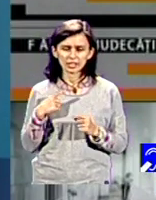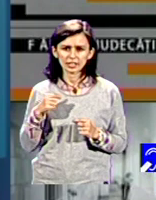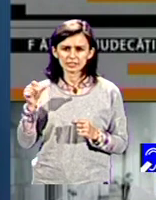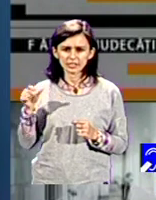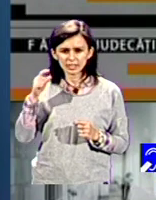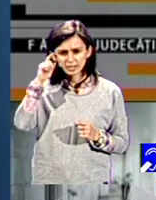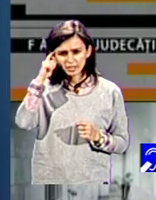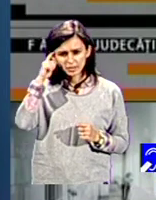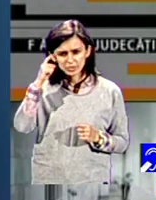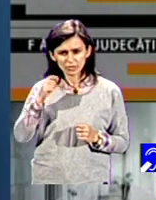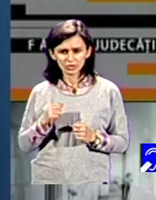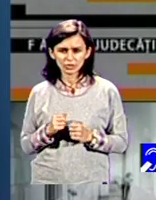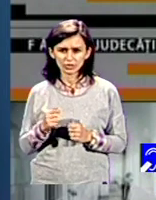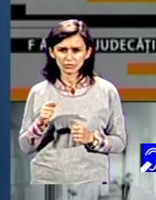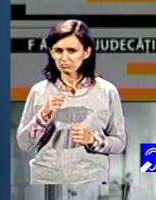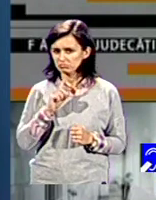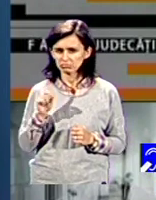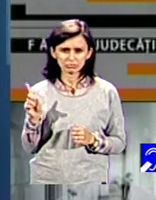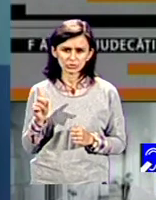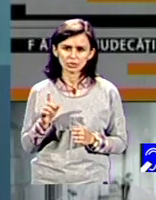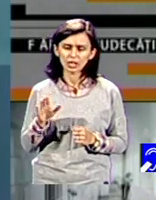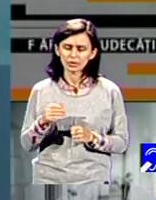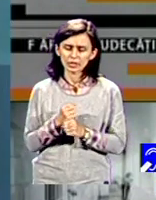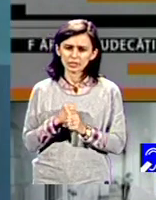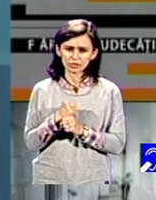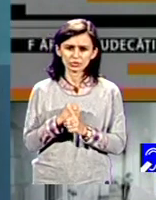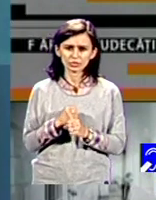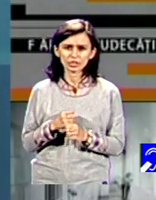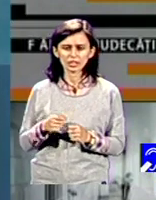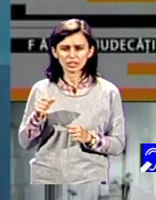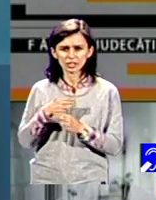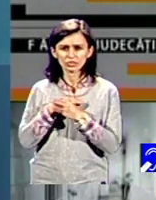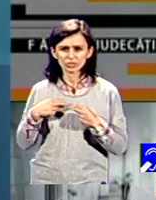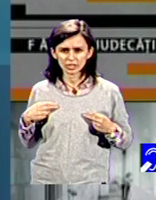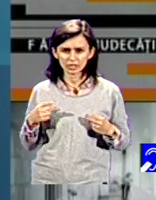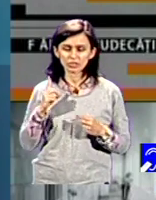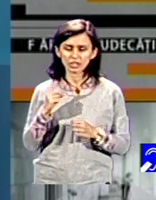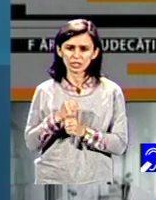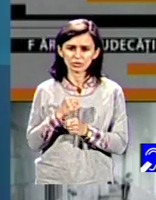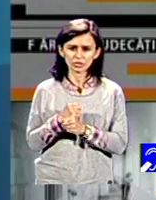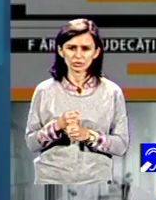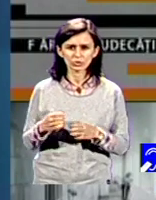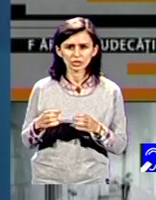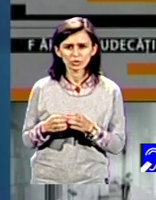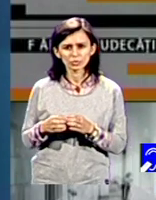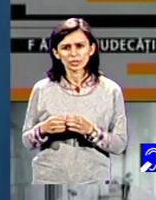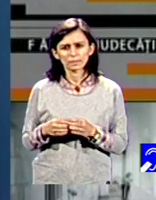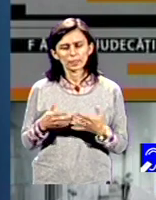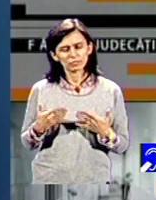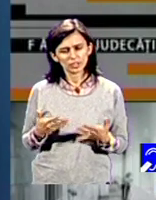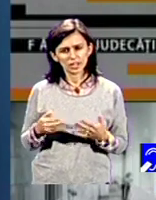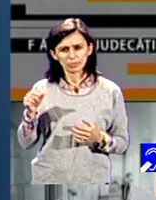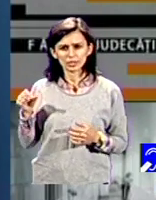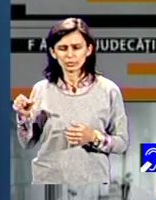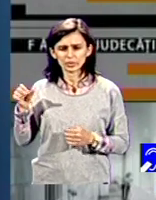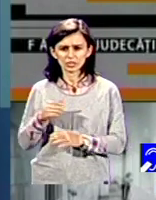omis puse nu am doar studii juridice dar Evident o pe rând cu această zonă a grupurilor vulnerabile a persoanelor cu dizabilități a persoanelor